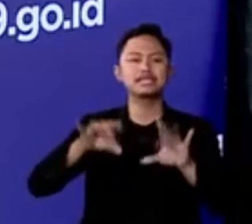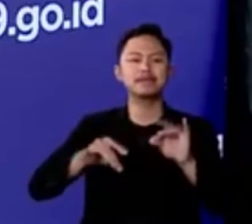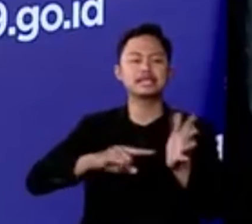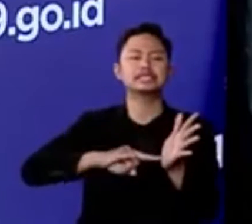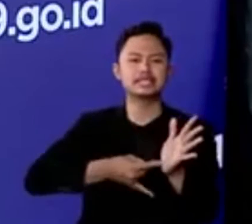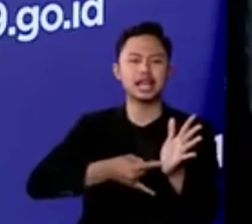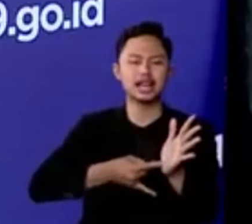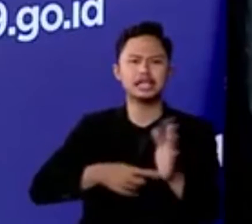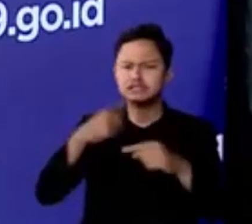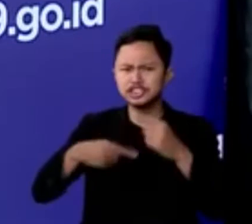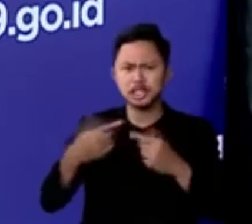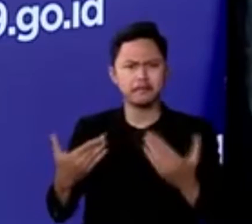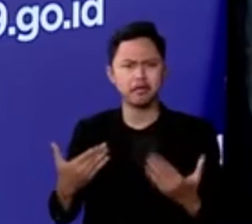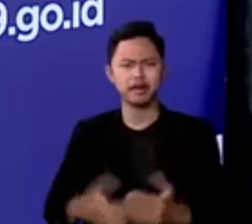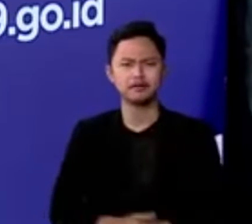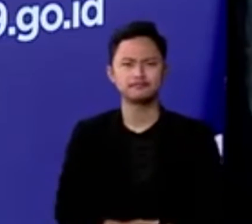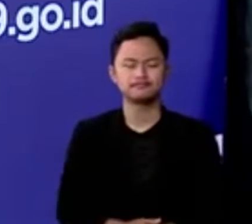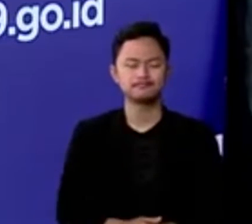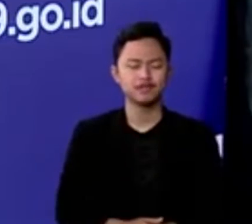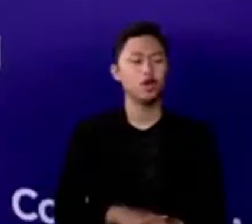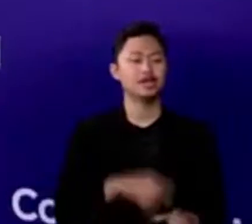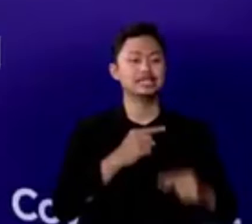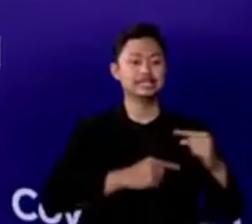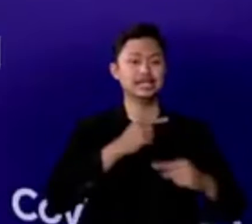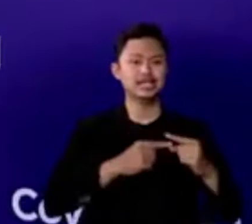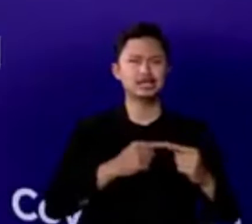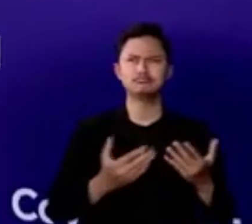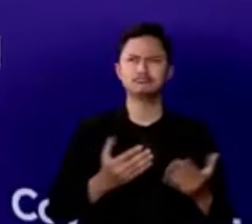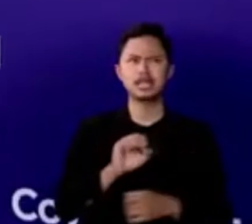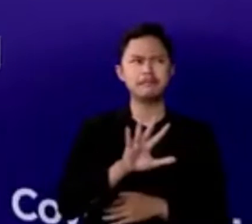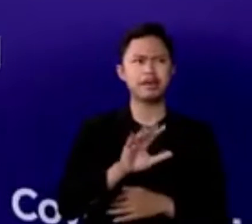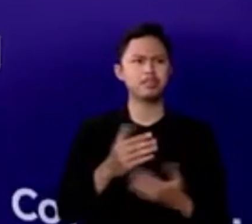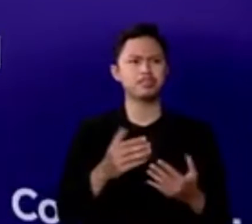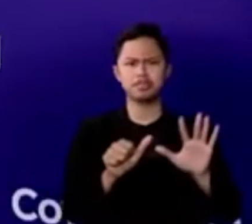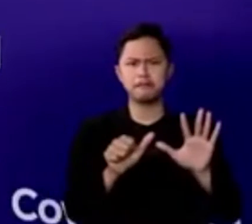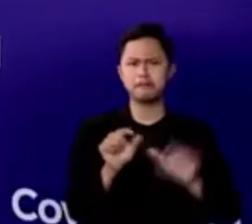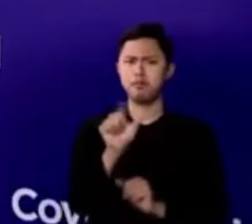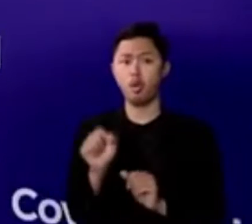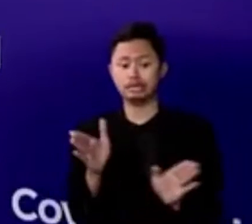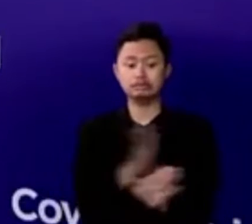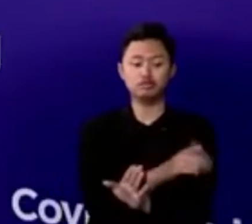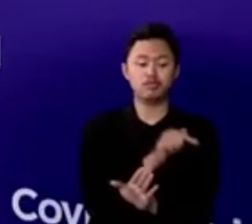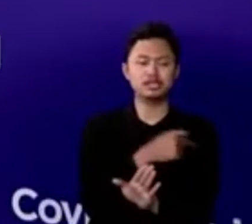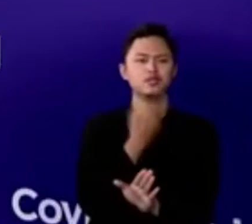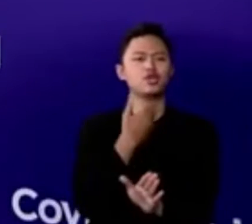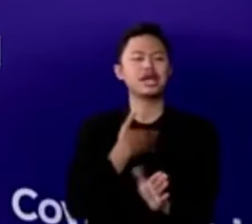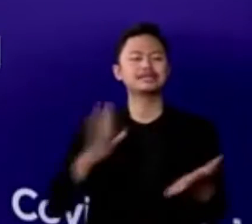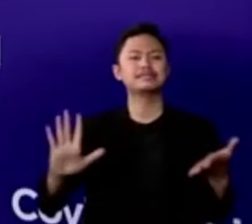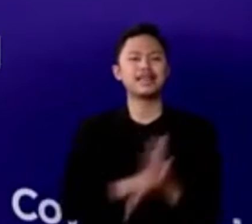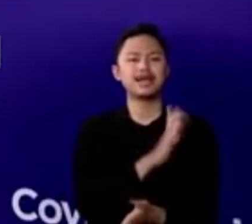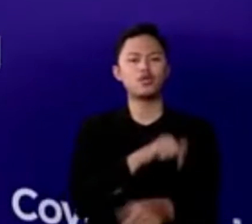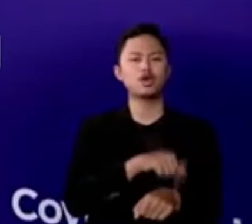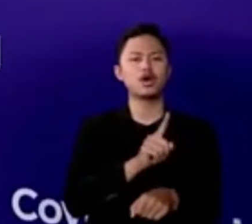bisa dibilang seperti itu gimana ceritanya ceritanya yang pasti Eh sekitar lima enam bulan yang lalu saya punya momentum untuk